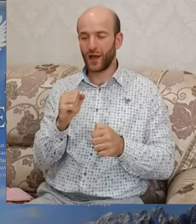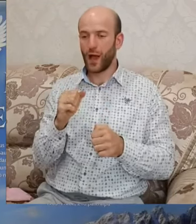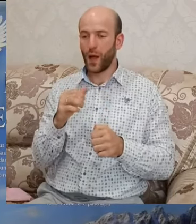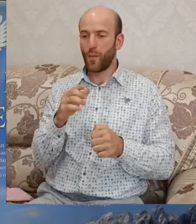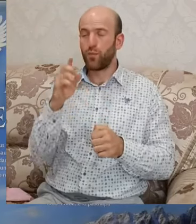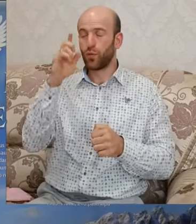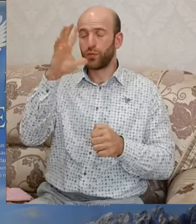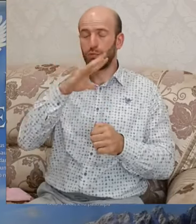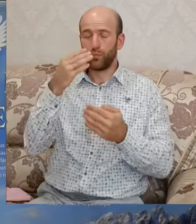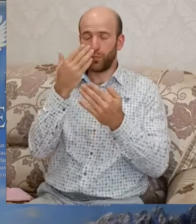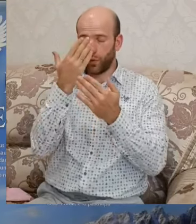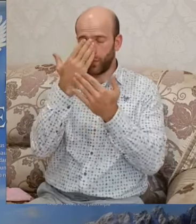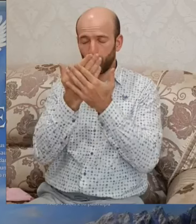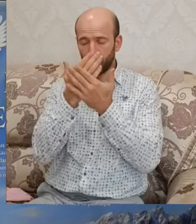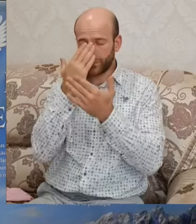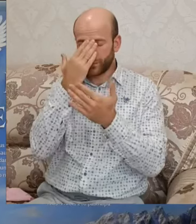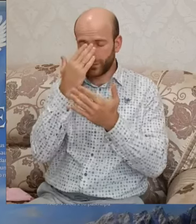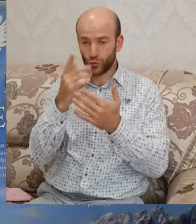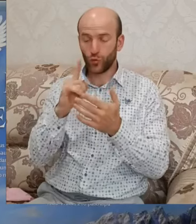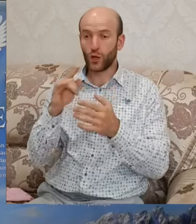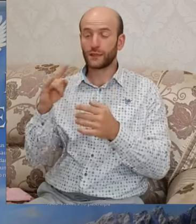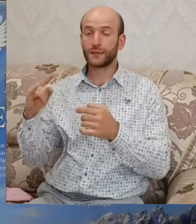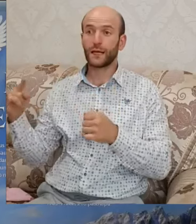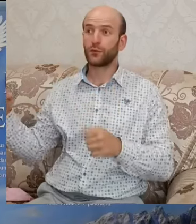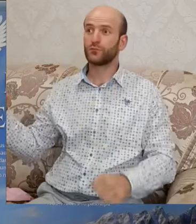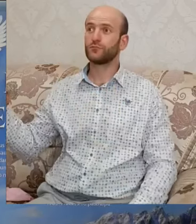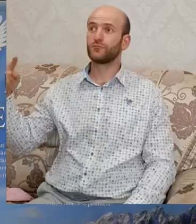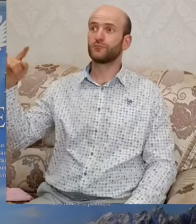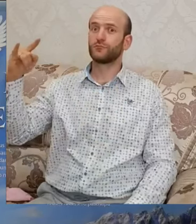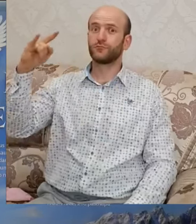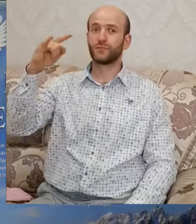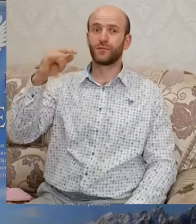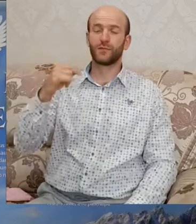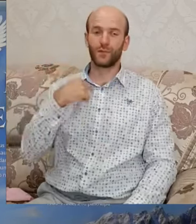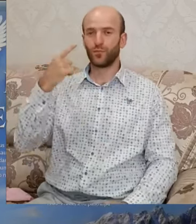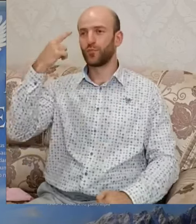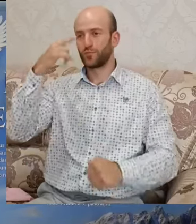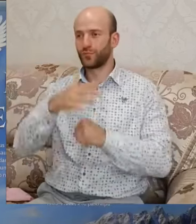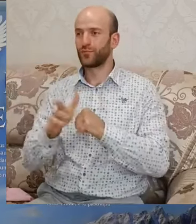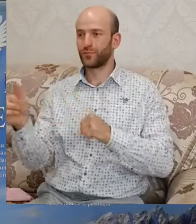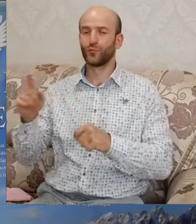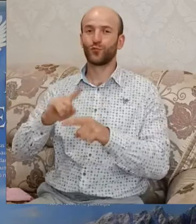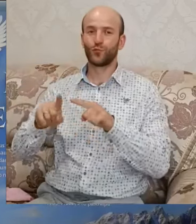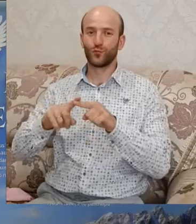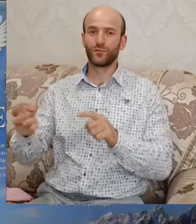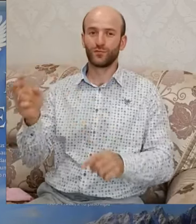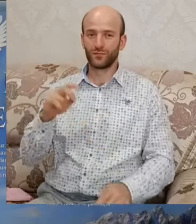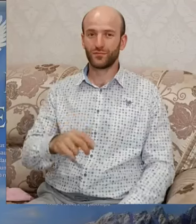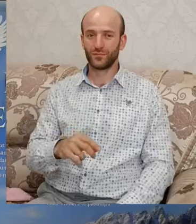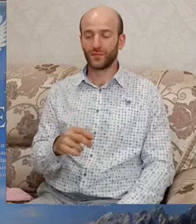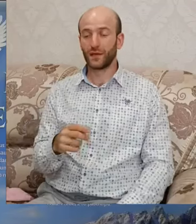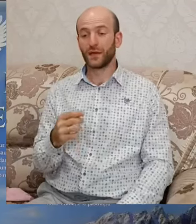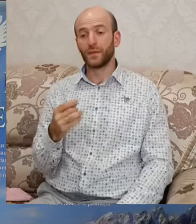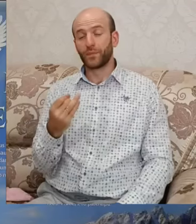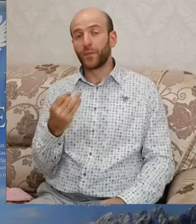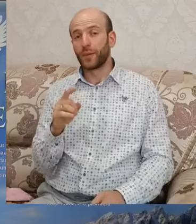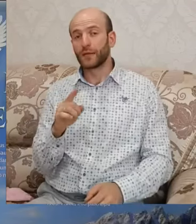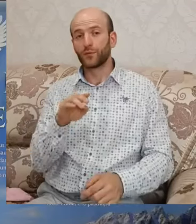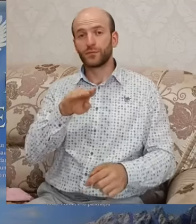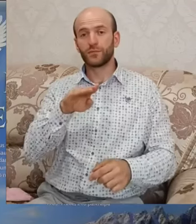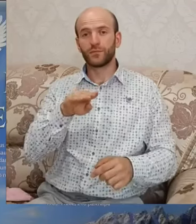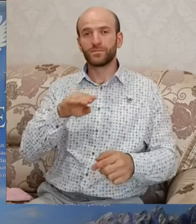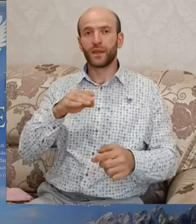Bet reikalingas tikėjimas, но нужна вера, kad išpildyti tai. Чтобы это исполнить.